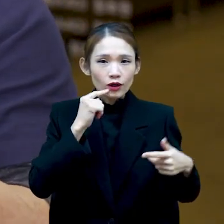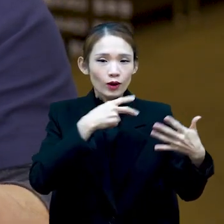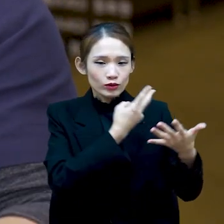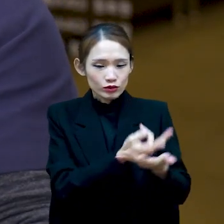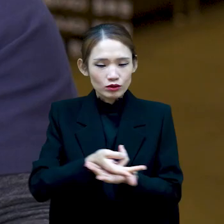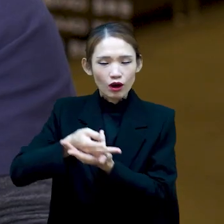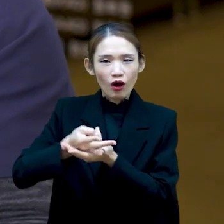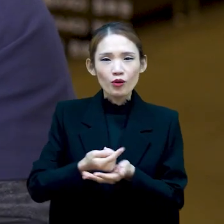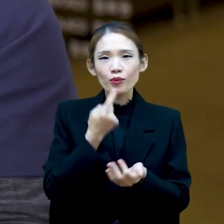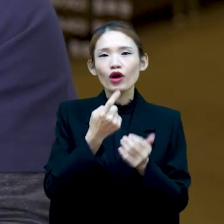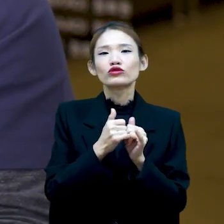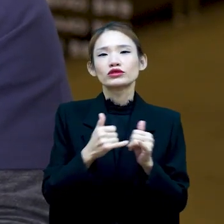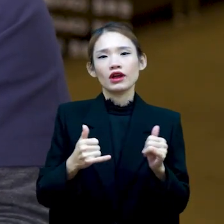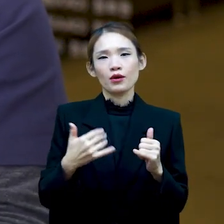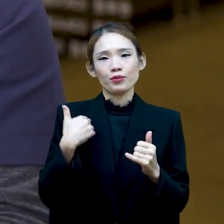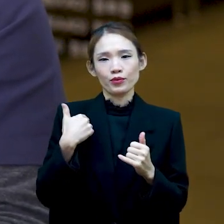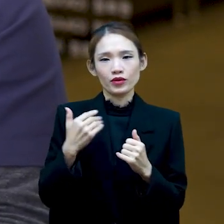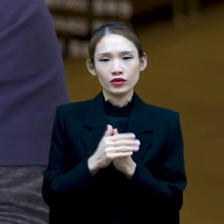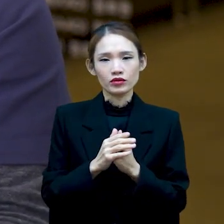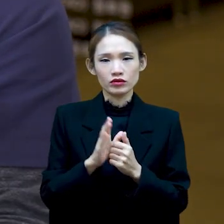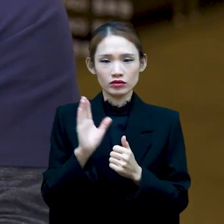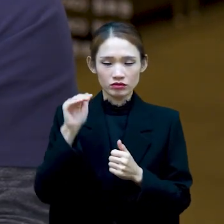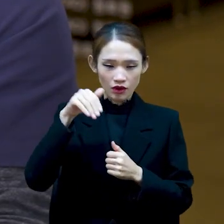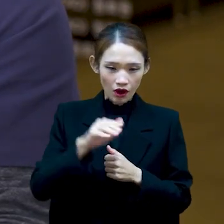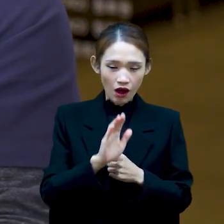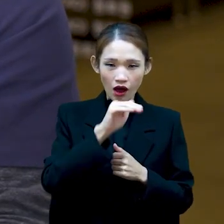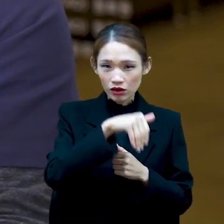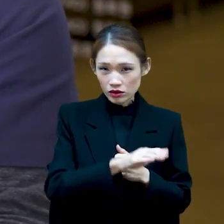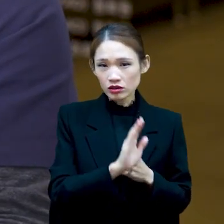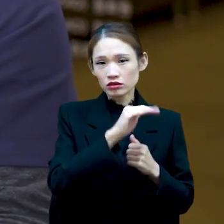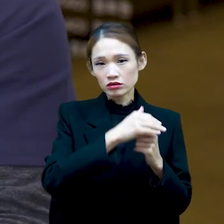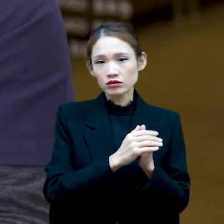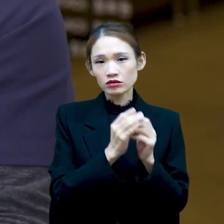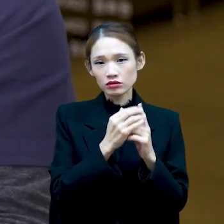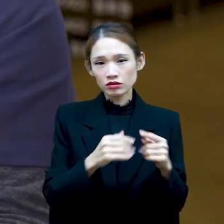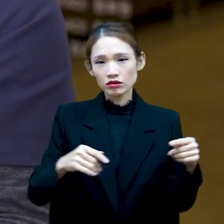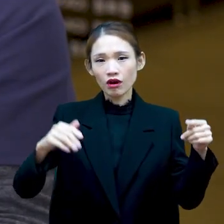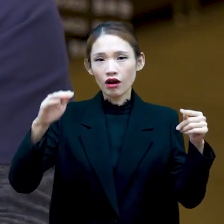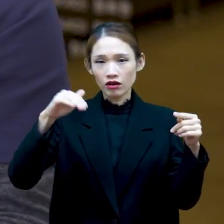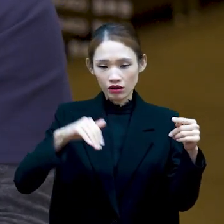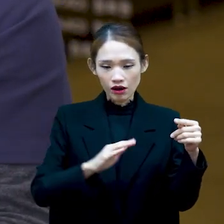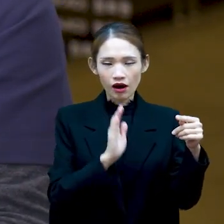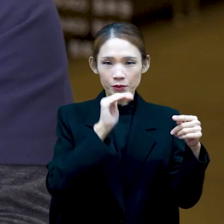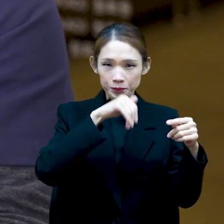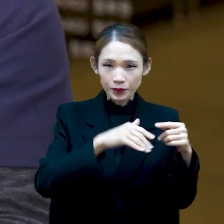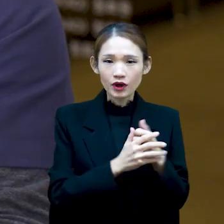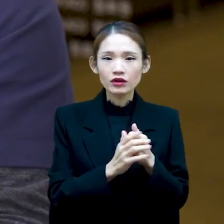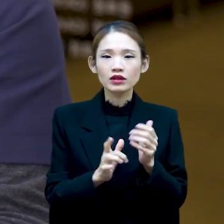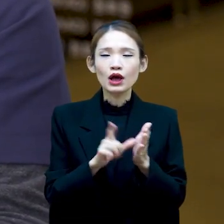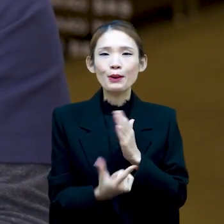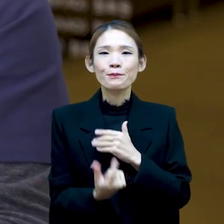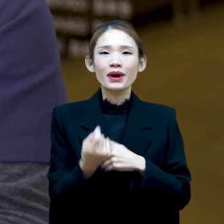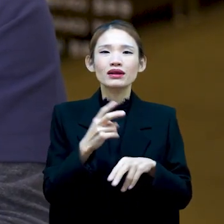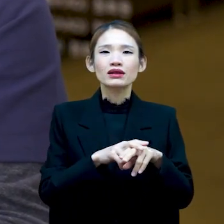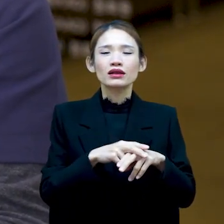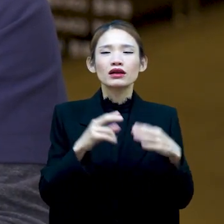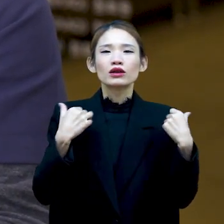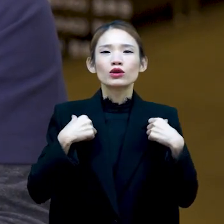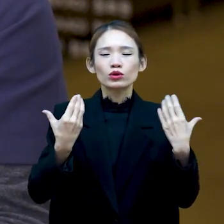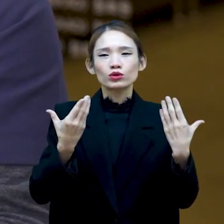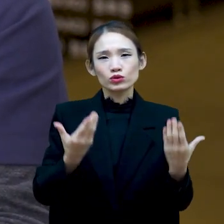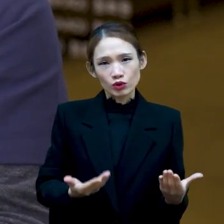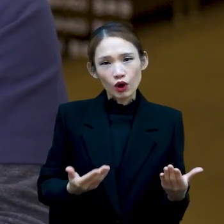배우는 사람은 더 모르고 그렇기 때문에 사실 접었다 폈다 하면서 그 혈관이 이렇게 손상을 많이 받기 전에 좀 빨리